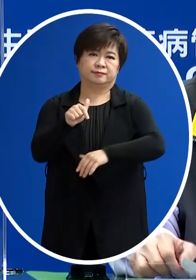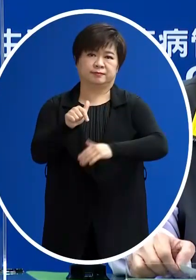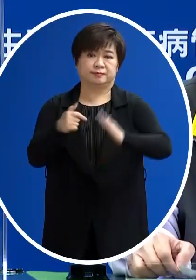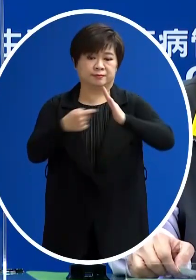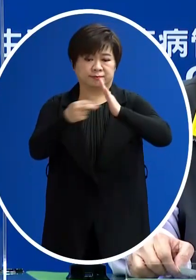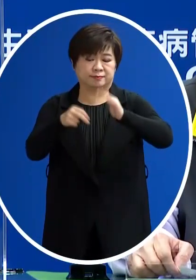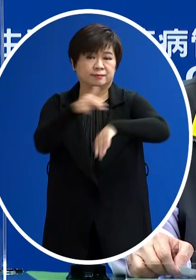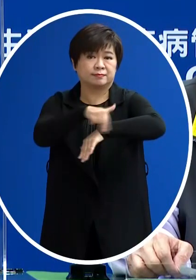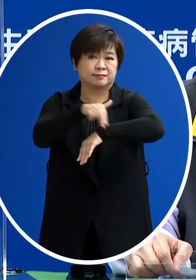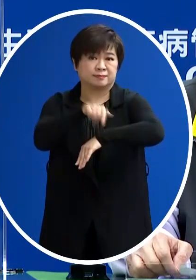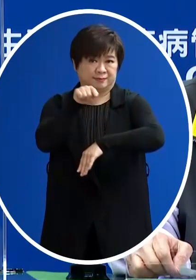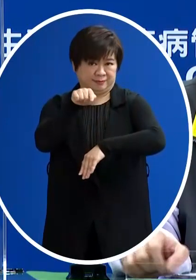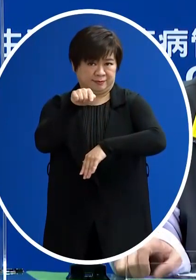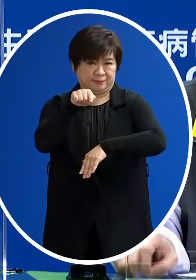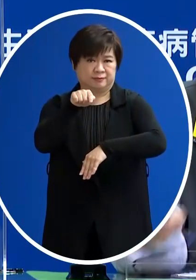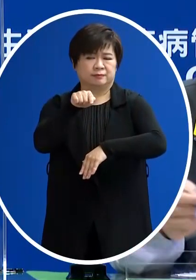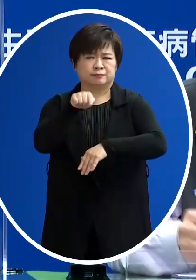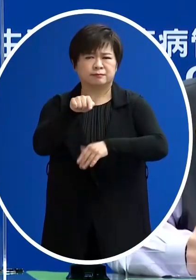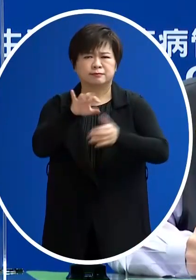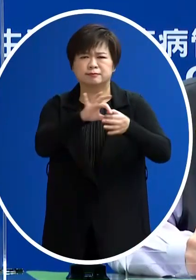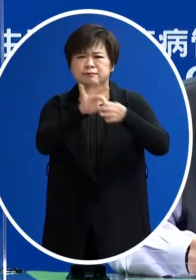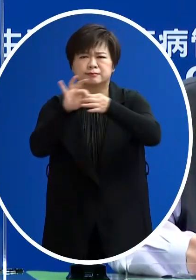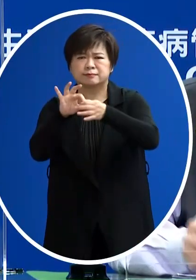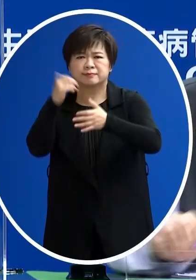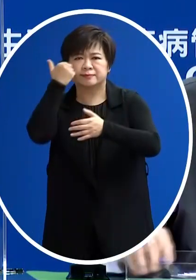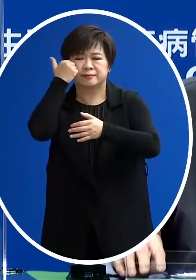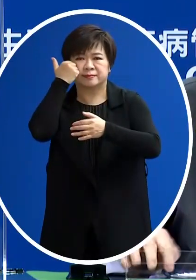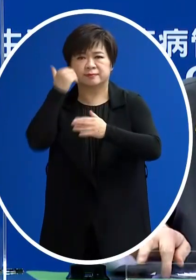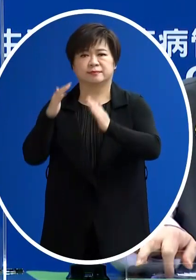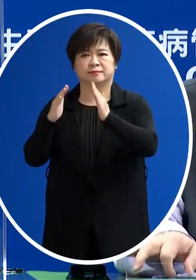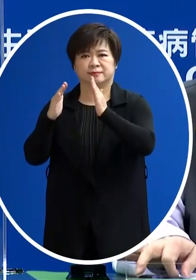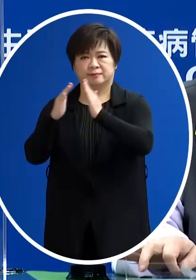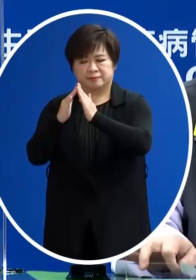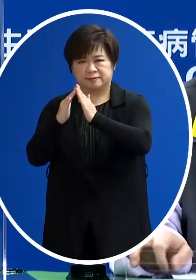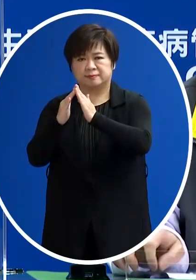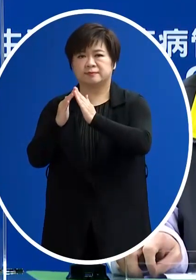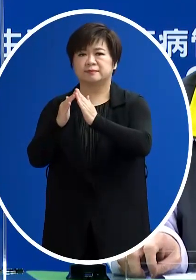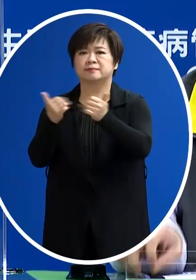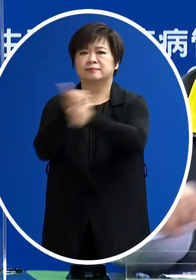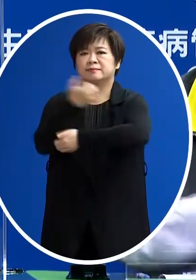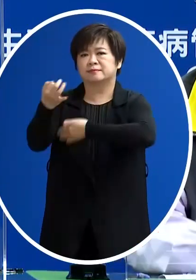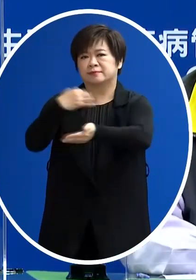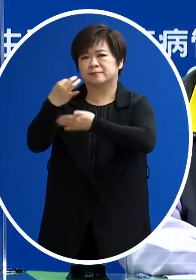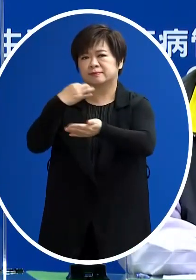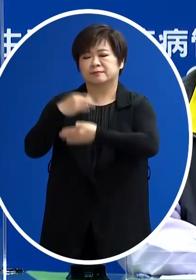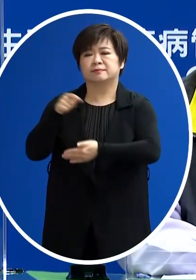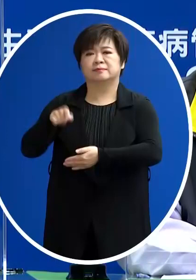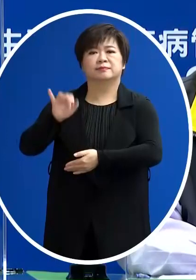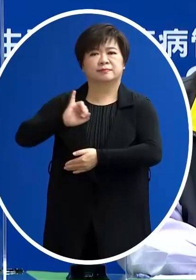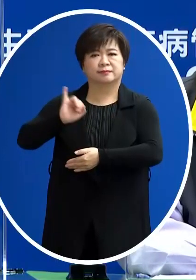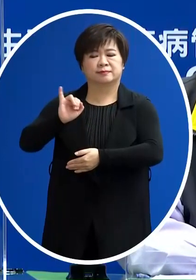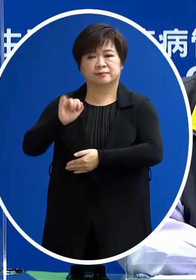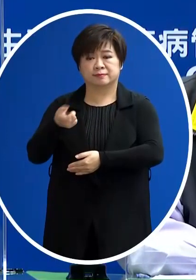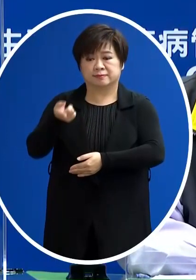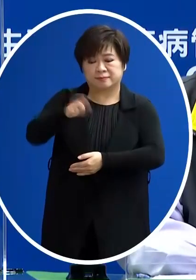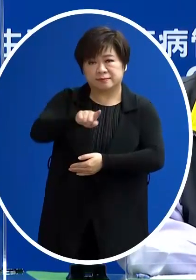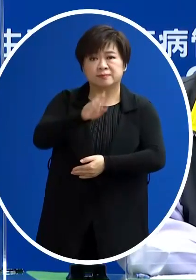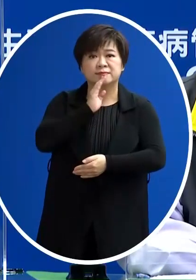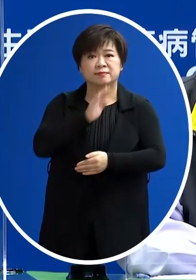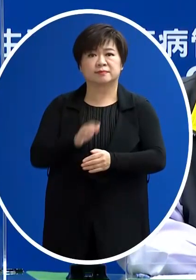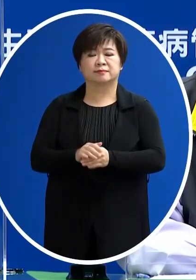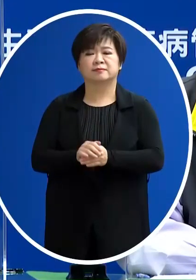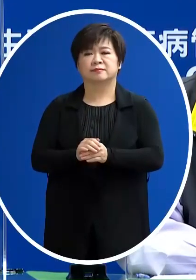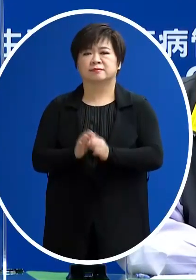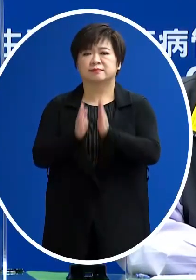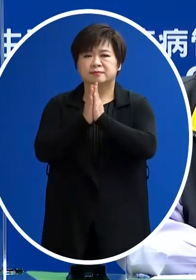这个牵涉到了几个，一个是从房屋的代销，那另外一个是宗教